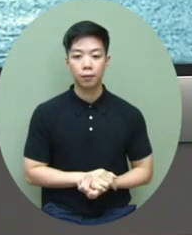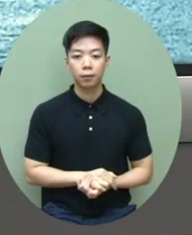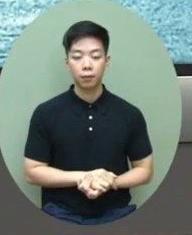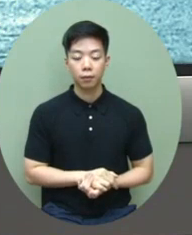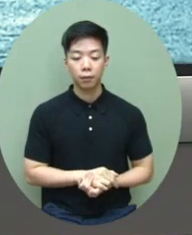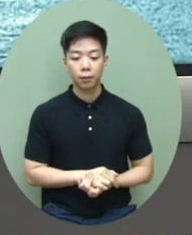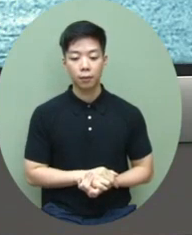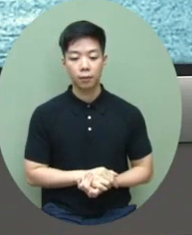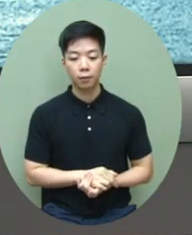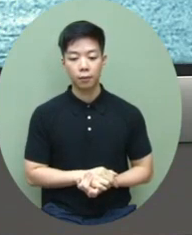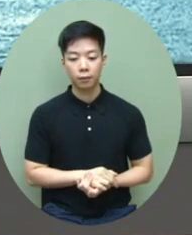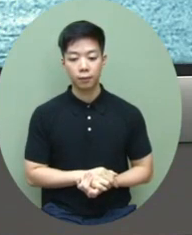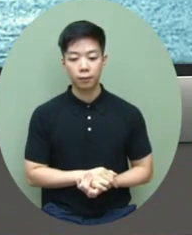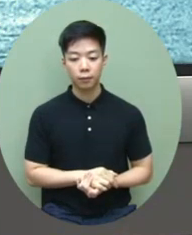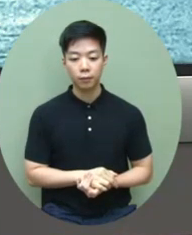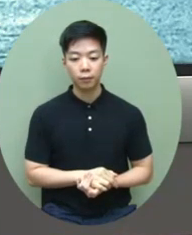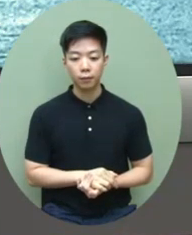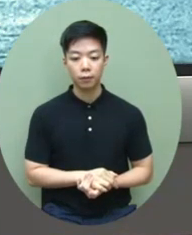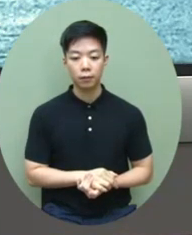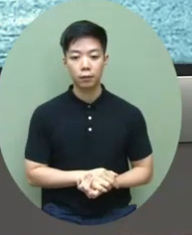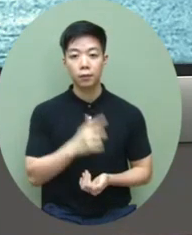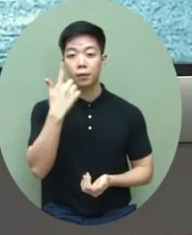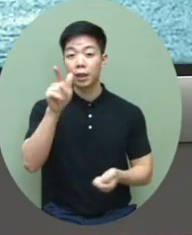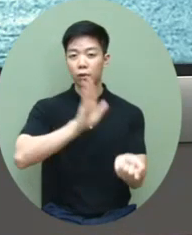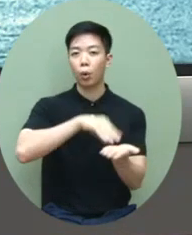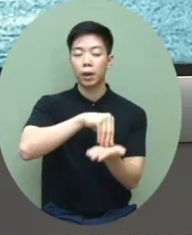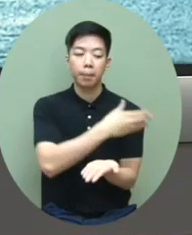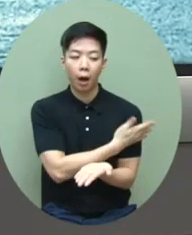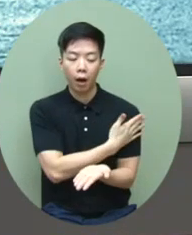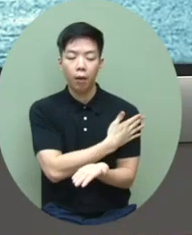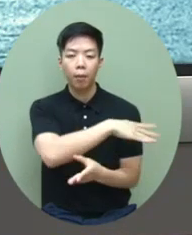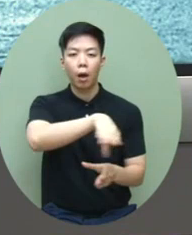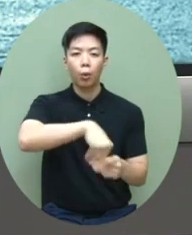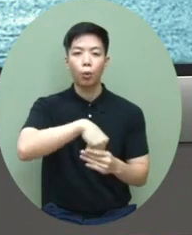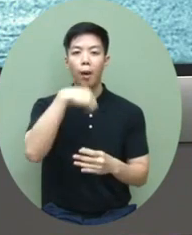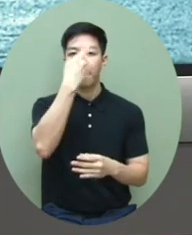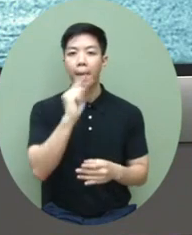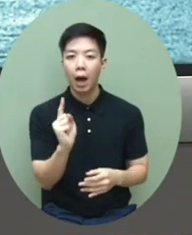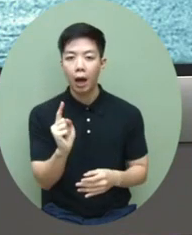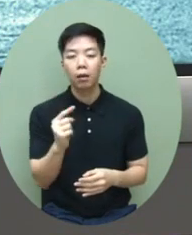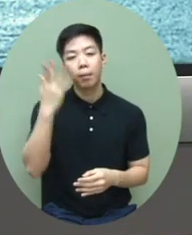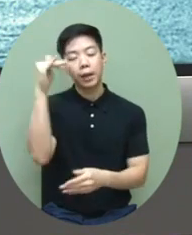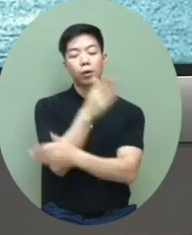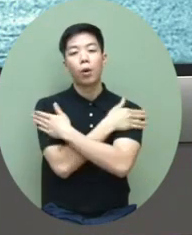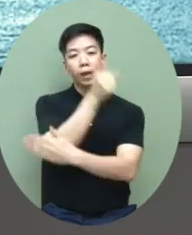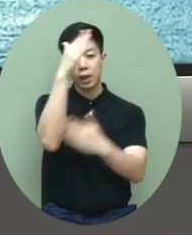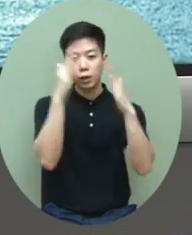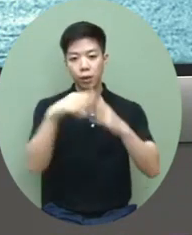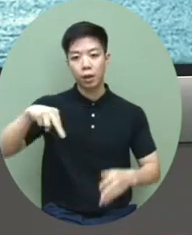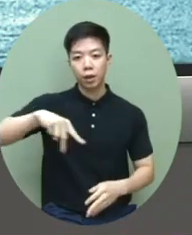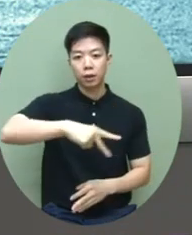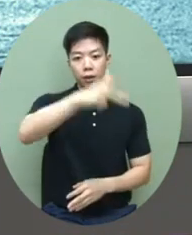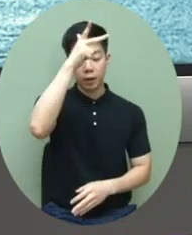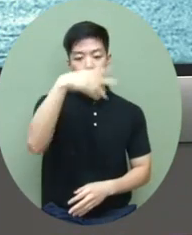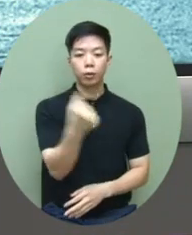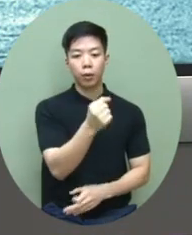就新增確診嘅員工咧，係包括我哋一位明愛醫院嘅行政總監屈